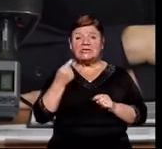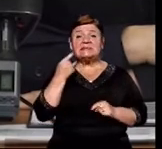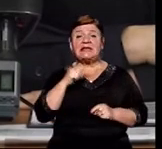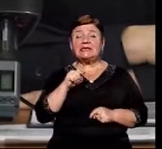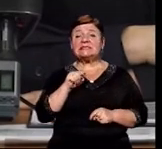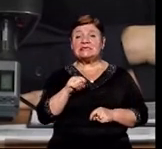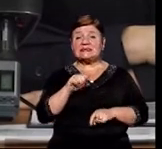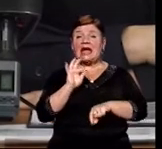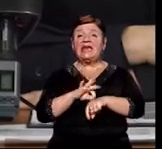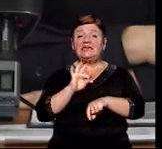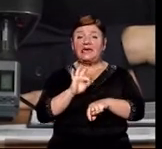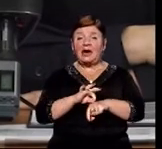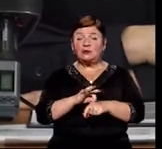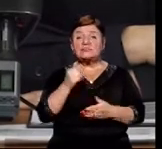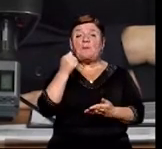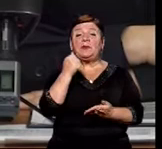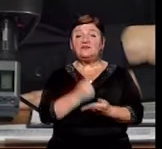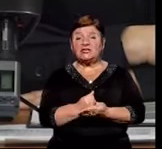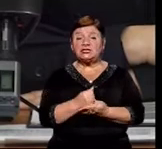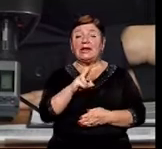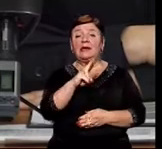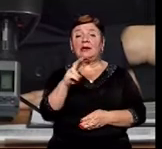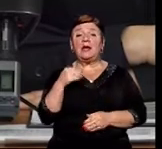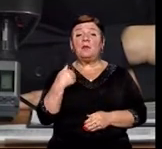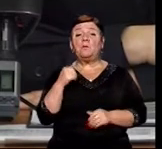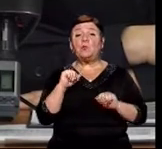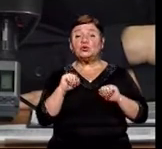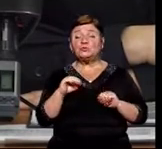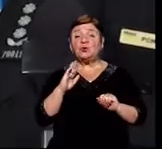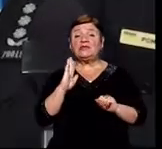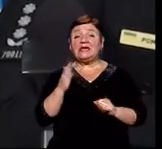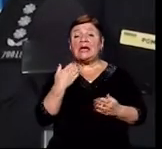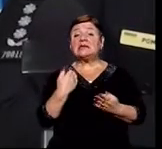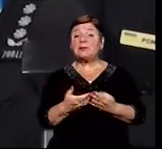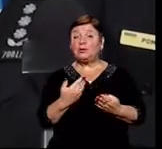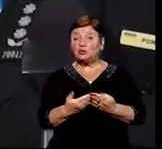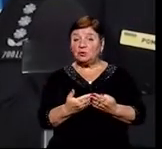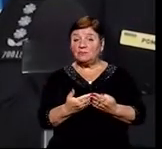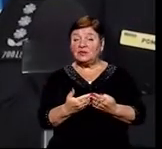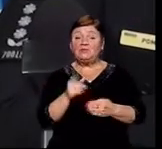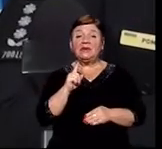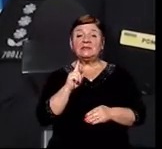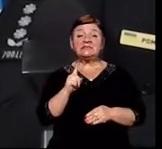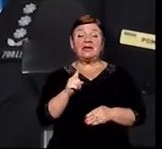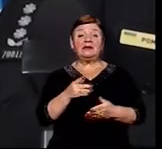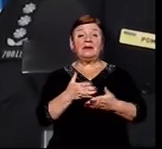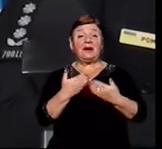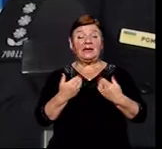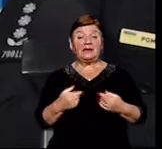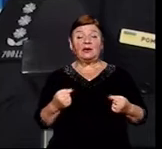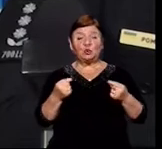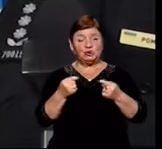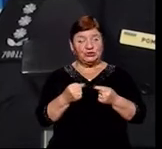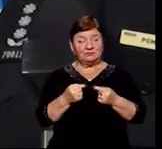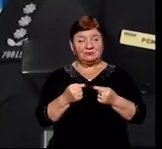цей діагноз, підтверджений, який ми можемо тільки запідозрювати. Швидкі тести, вони не є настільки точні.